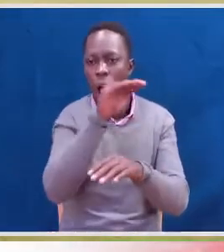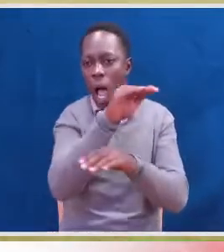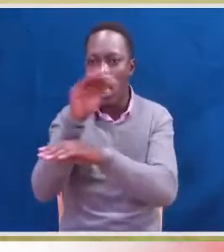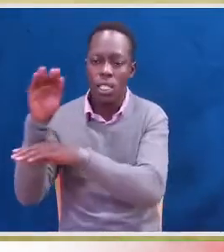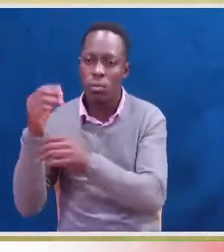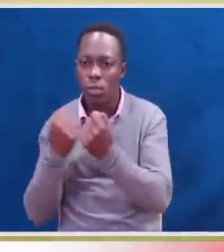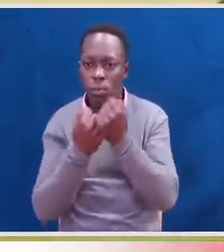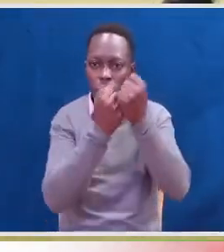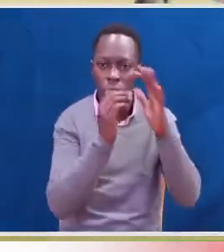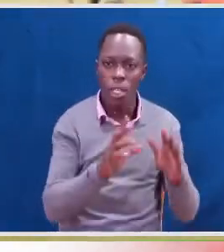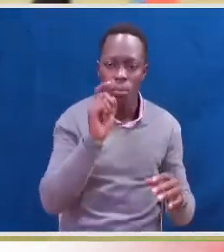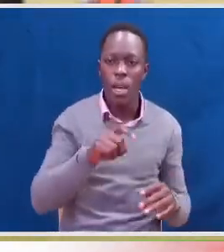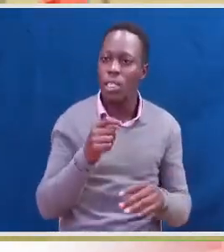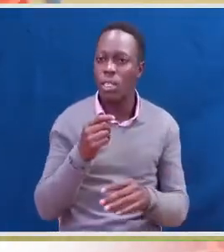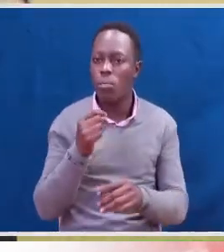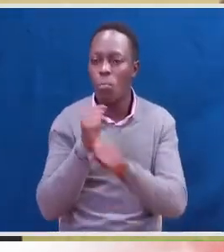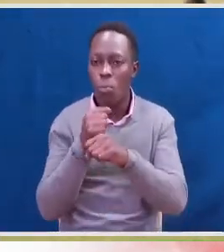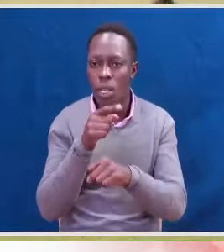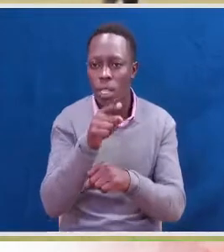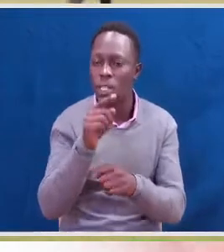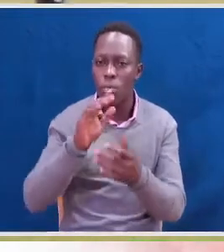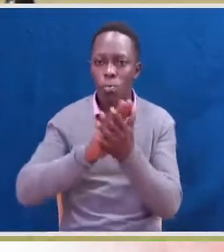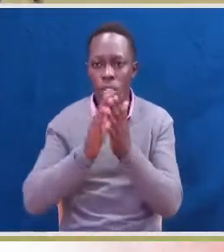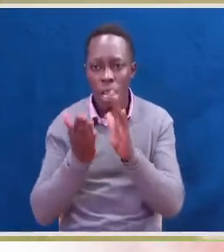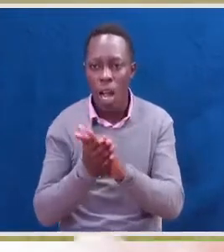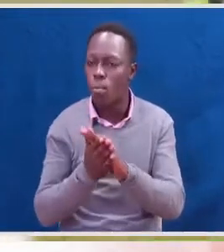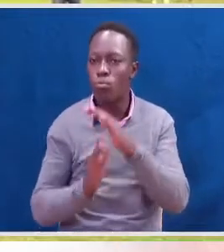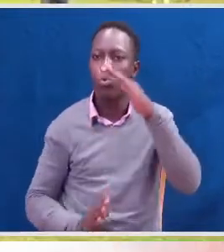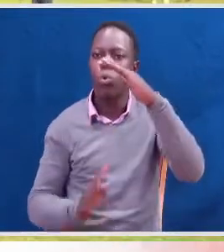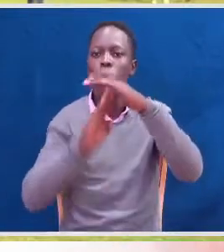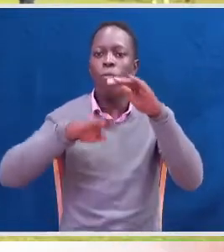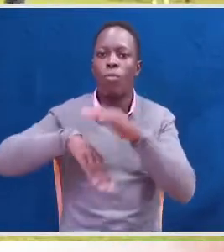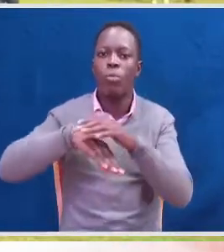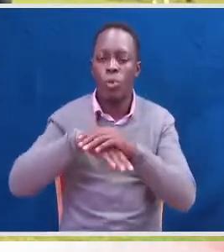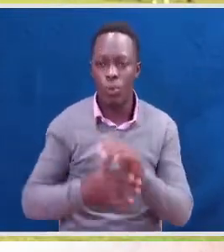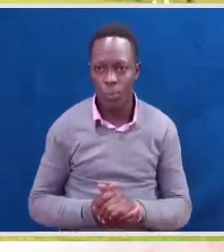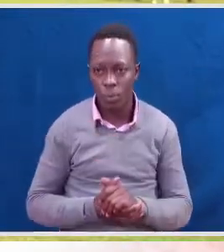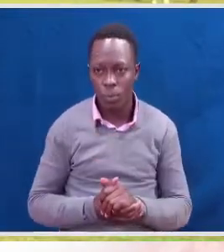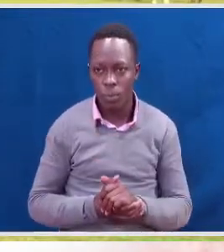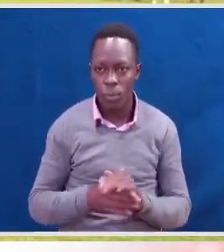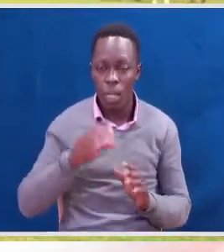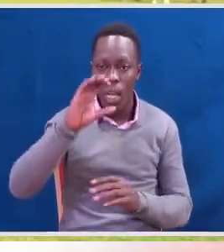juhudi zao na kuifanya eneo hile kuwa ngome ya soka. Naweza sema